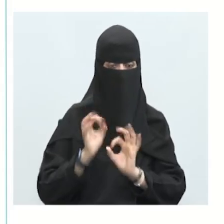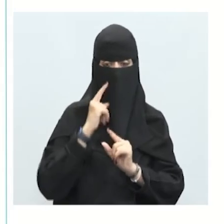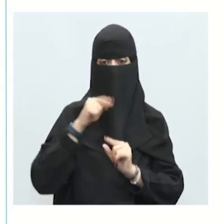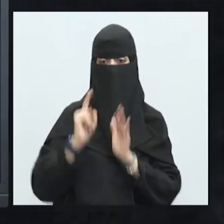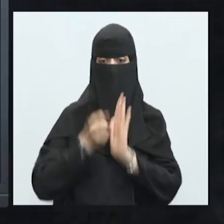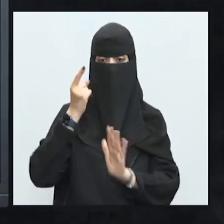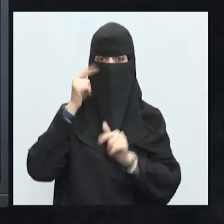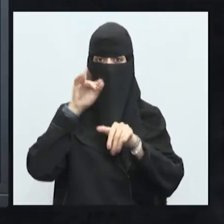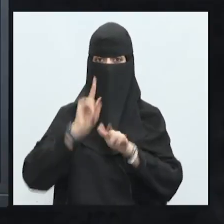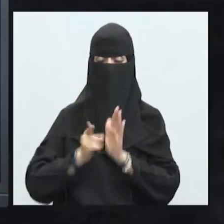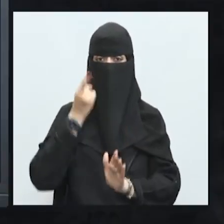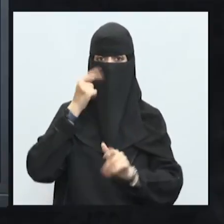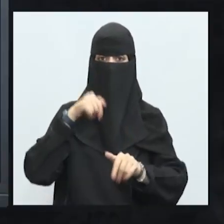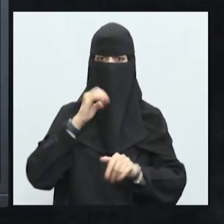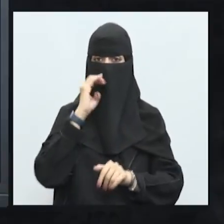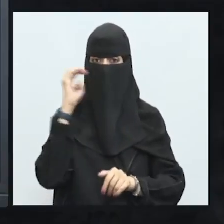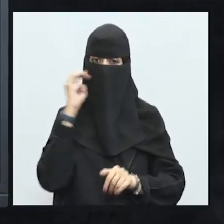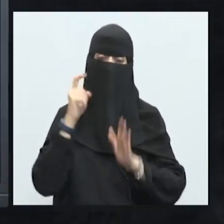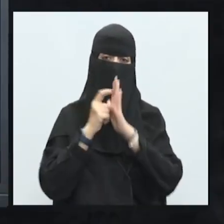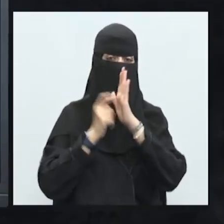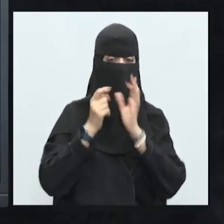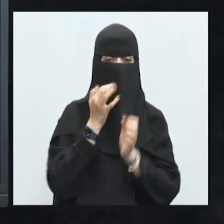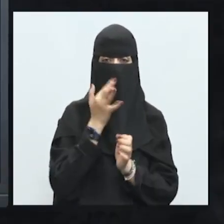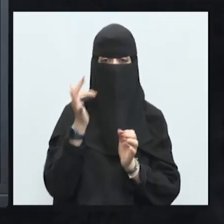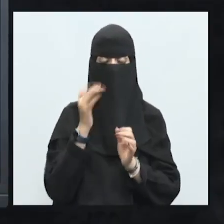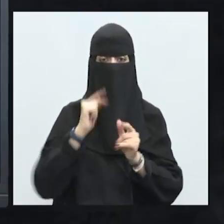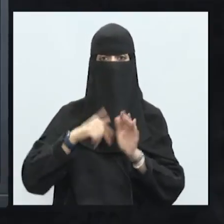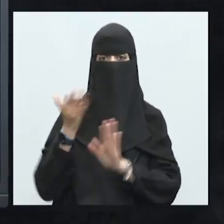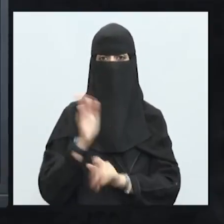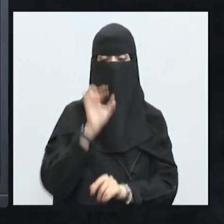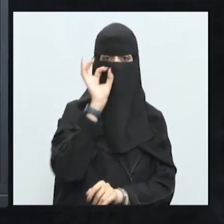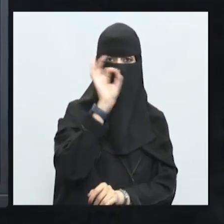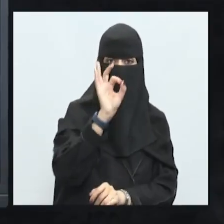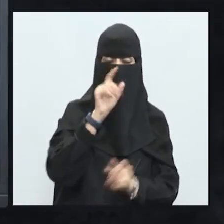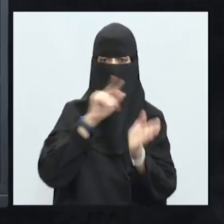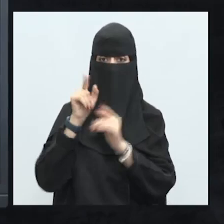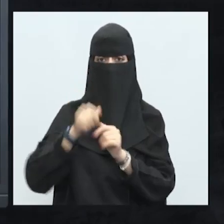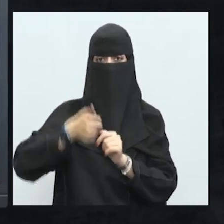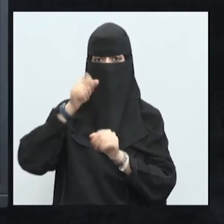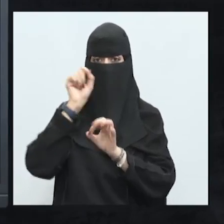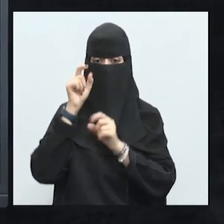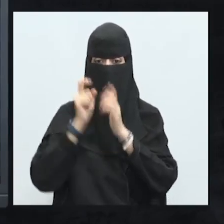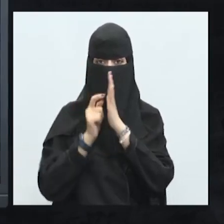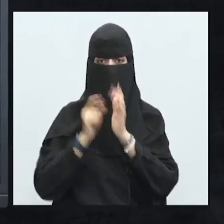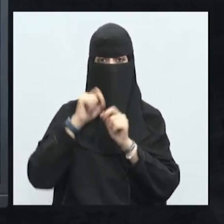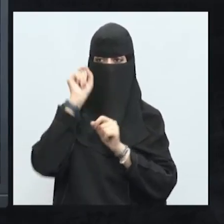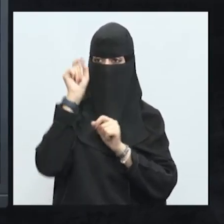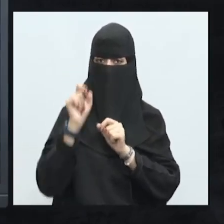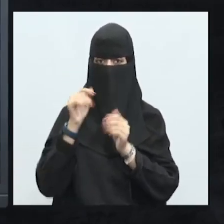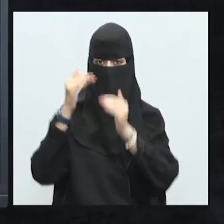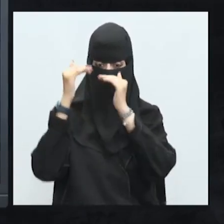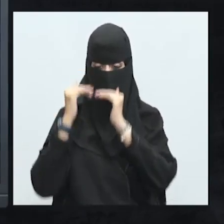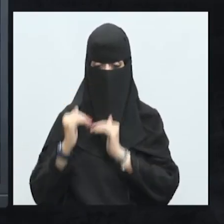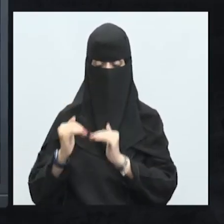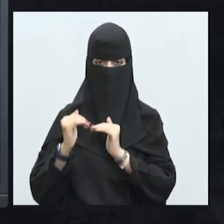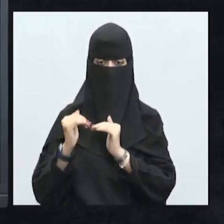اول نوع اللي هو الجمل الشرطيه البسيطه اللي هي اف ثم الشرط ثم نقطتين راسيت ثم ننزل